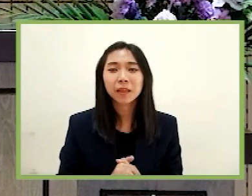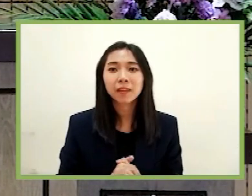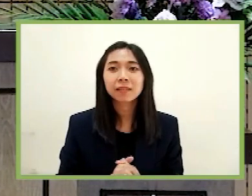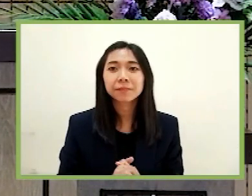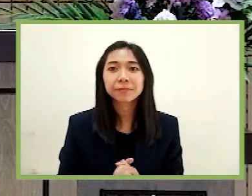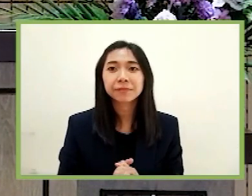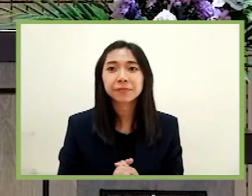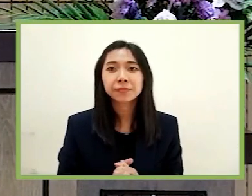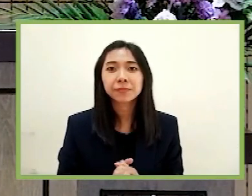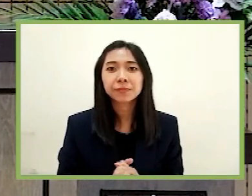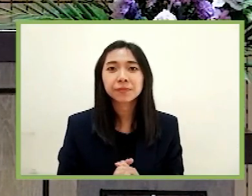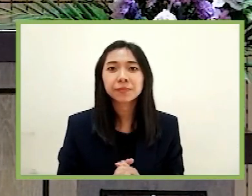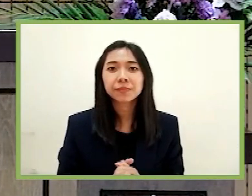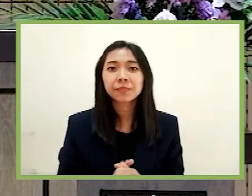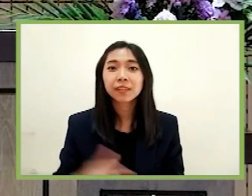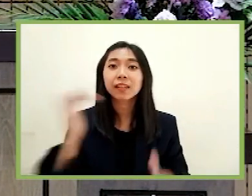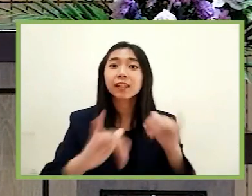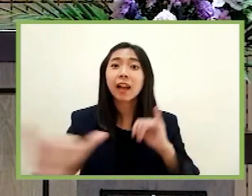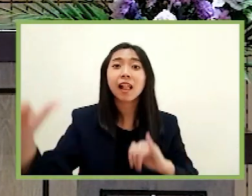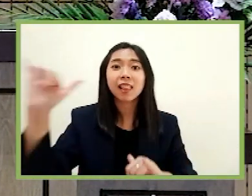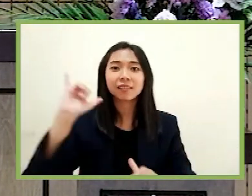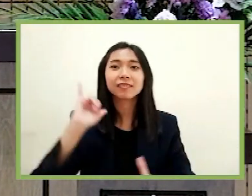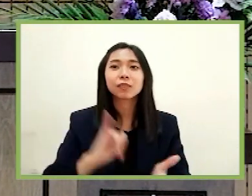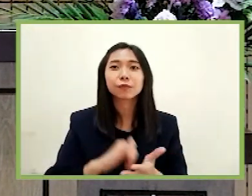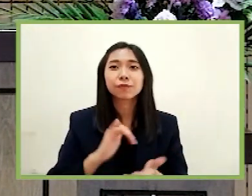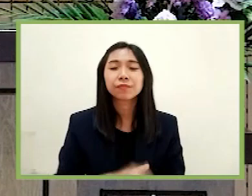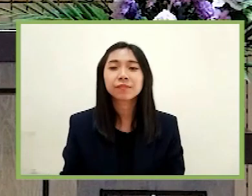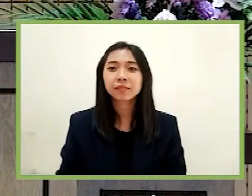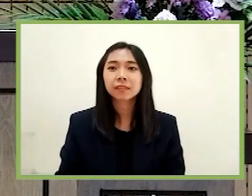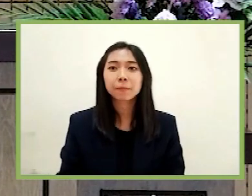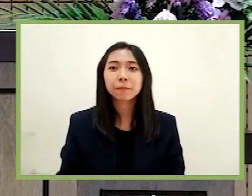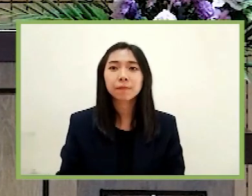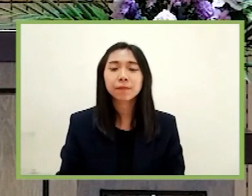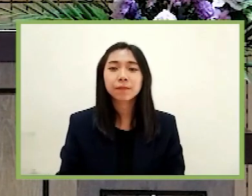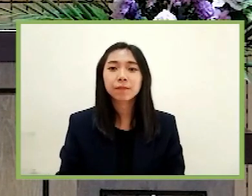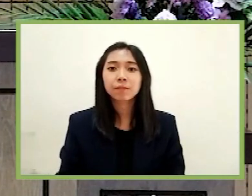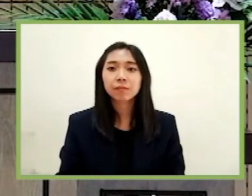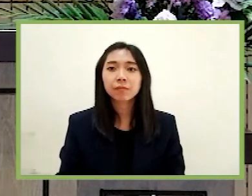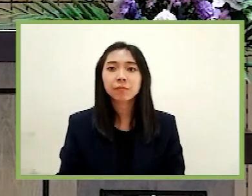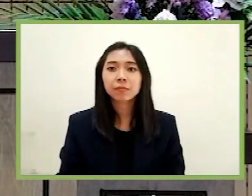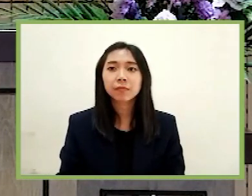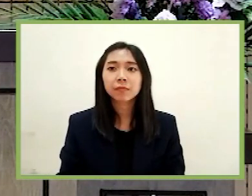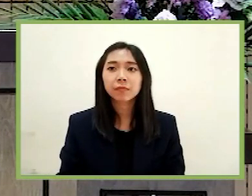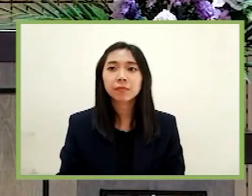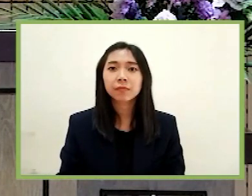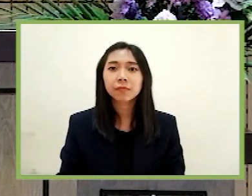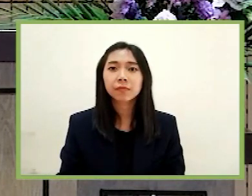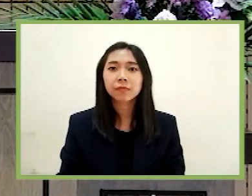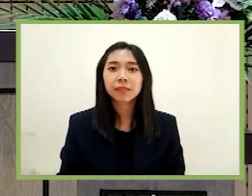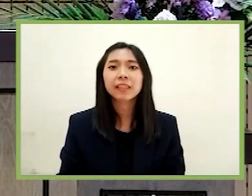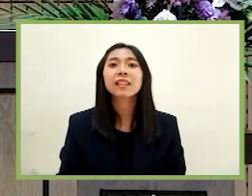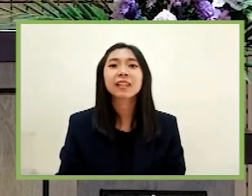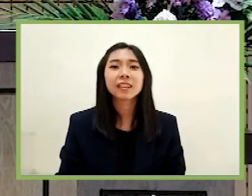Hai Keabadian itu Keabadian itulah yang harus kita hidup